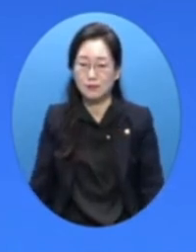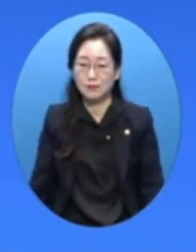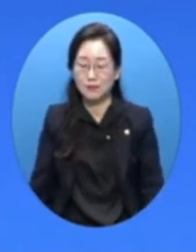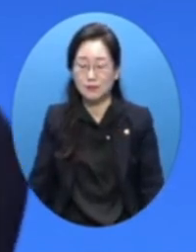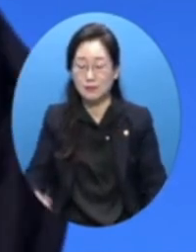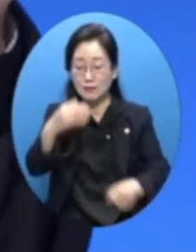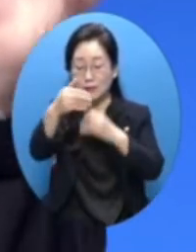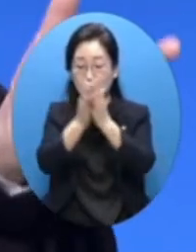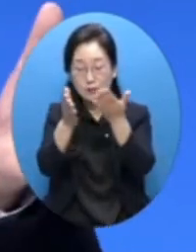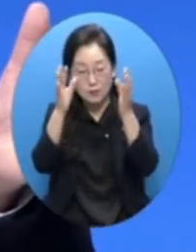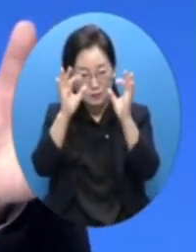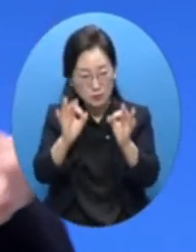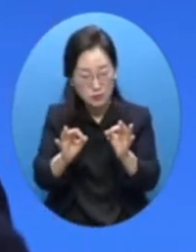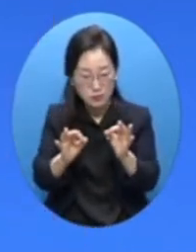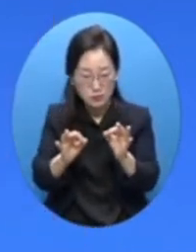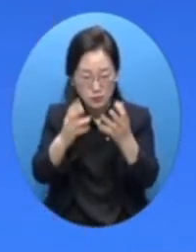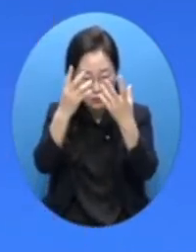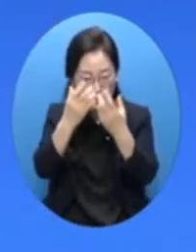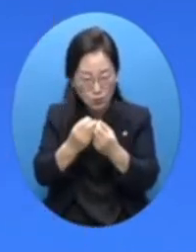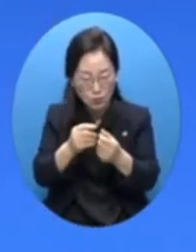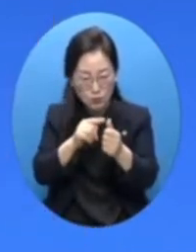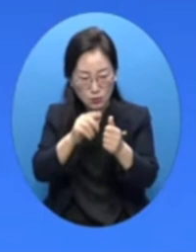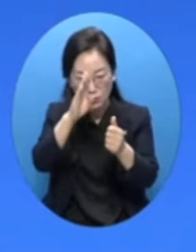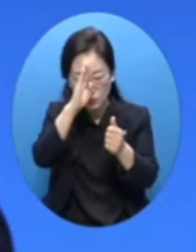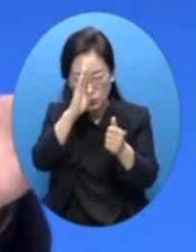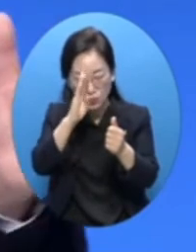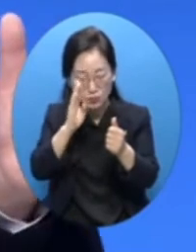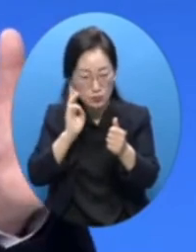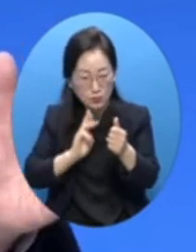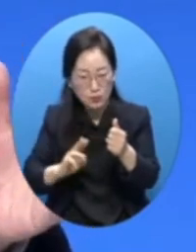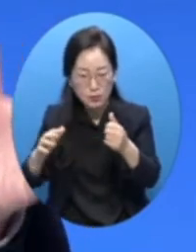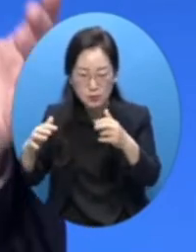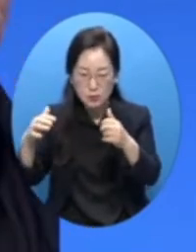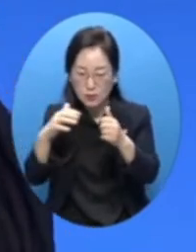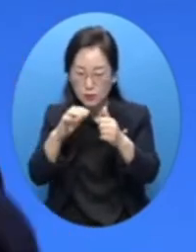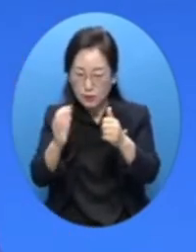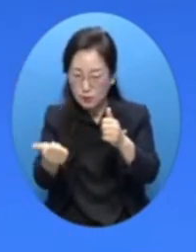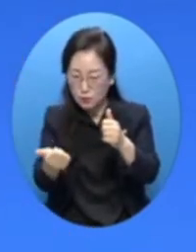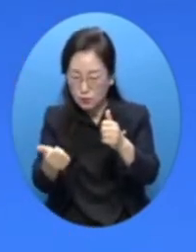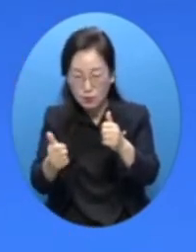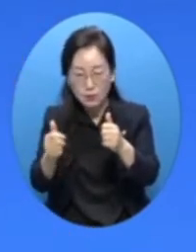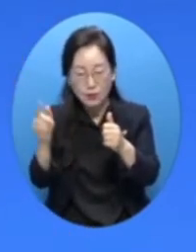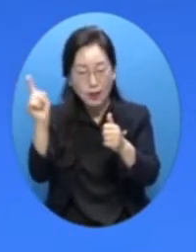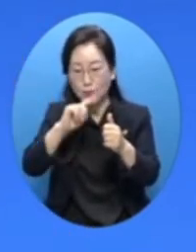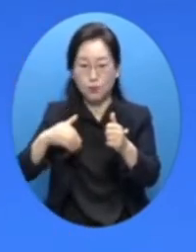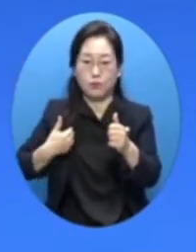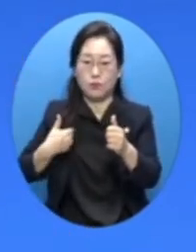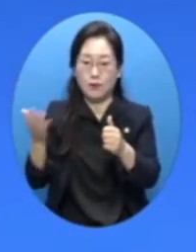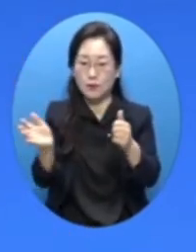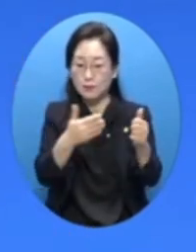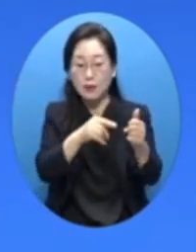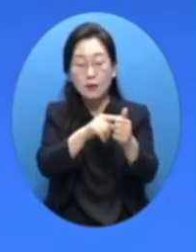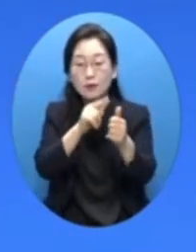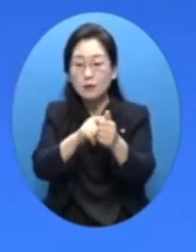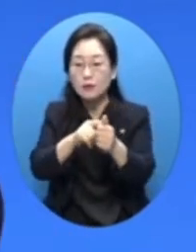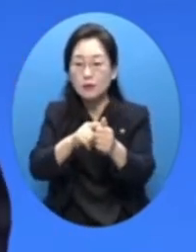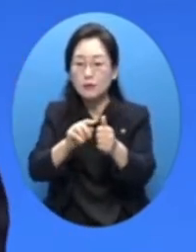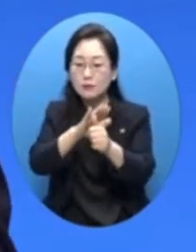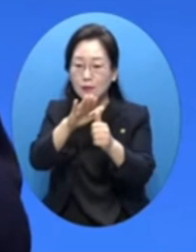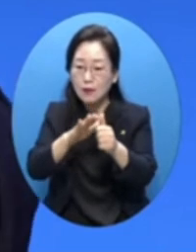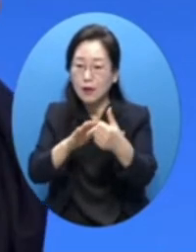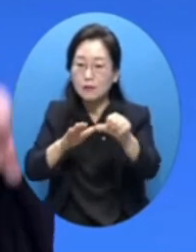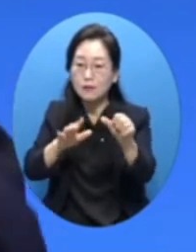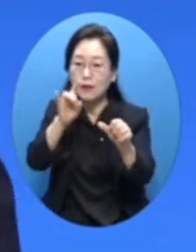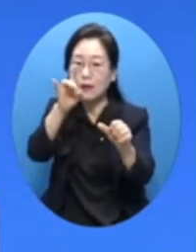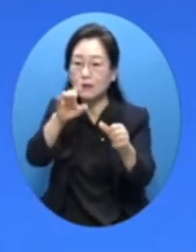성경에 어떤 중병에 걸려서 죽었는지 사고로 죽었는지 설명이 나와 있지 않습니다. 그러나 그 사랑하는 독자가 죽었습니다. 동네 사람들이 다